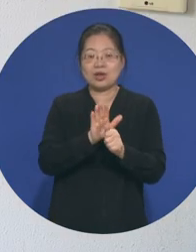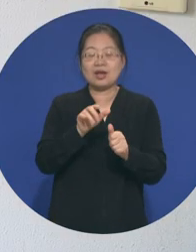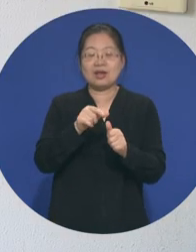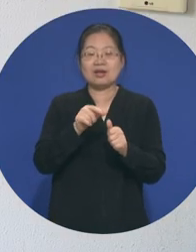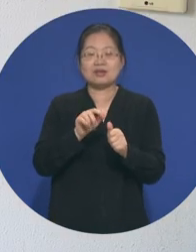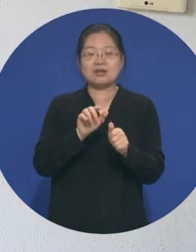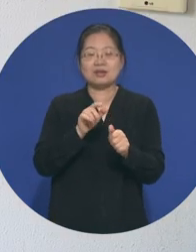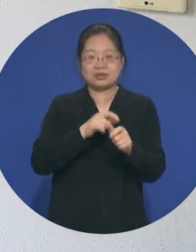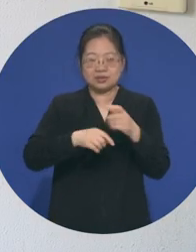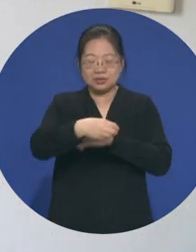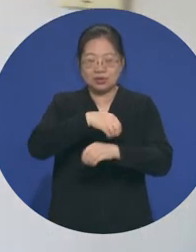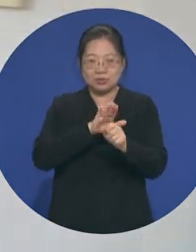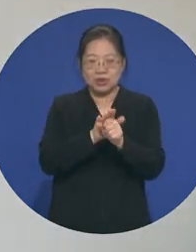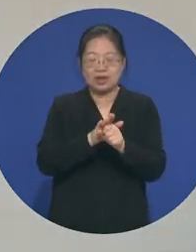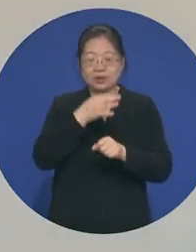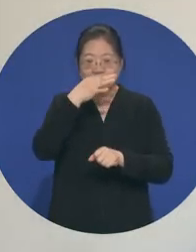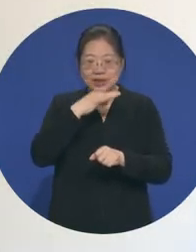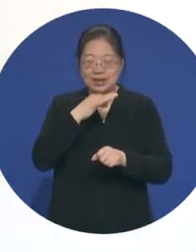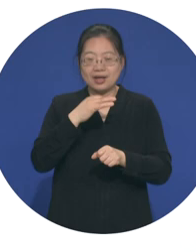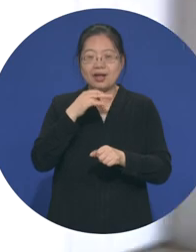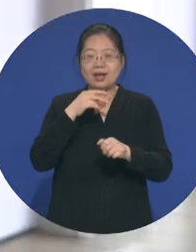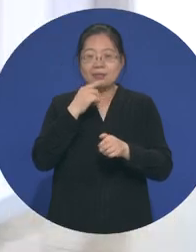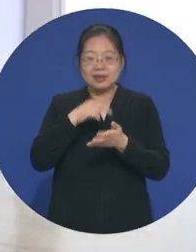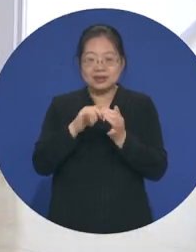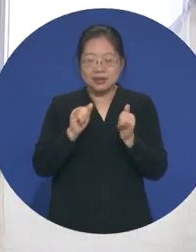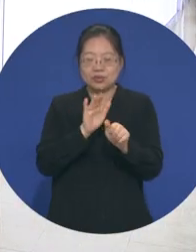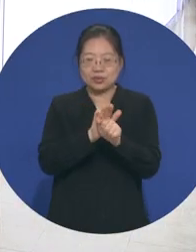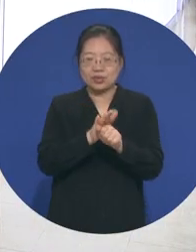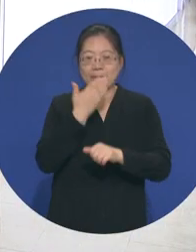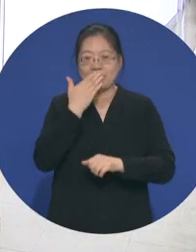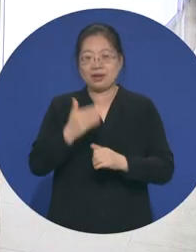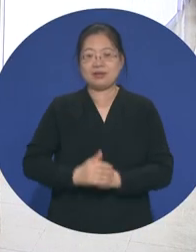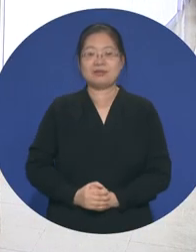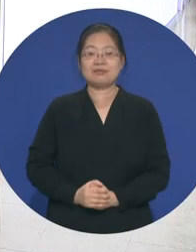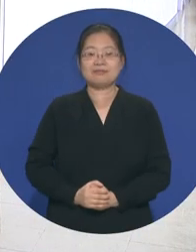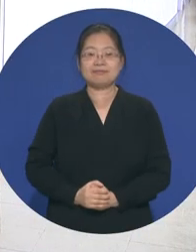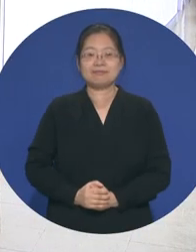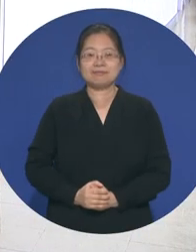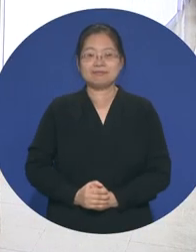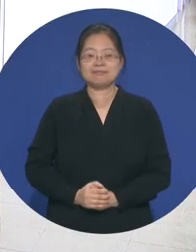지원 등 신속하고 효율적인 이재민 구호가 가능해졌다고 설명했습니다